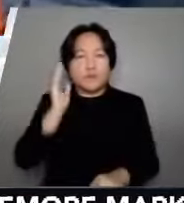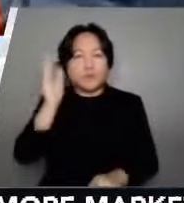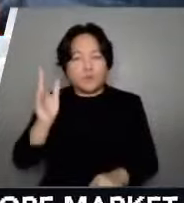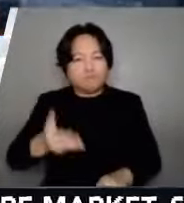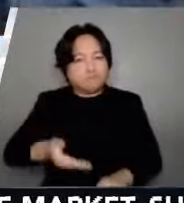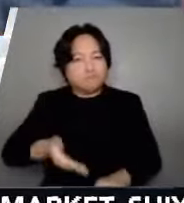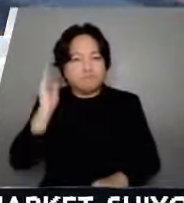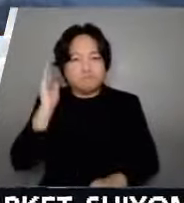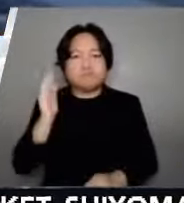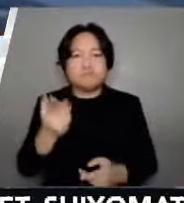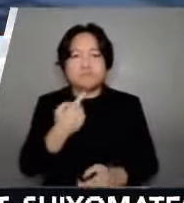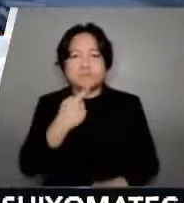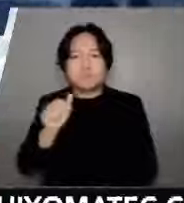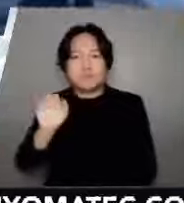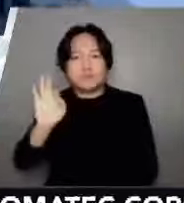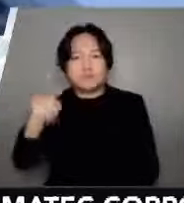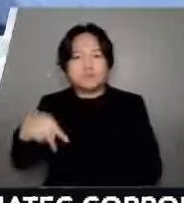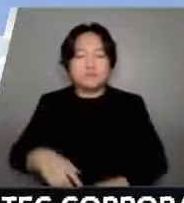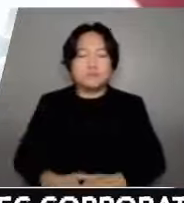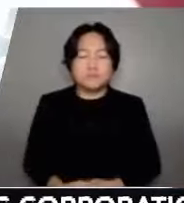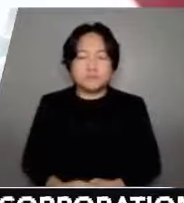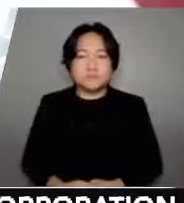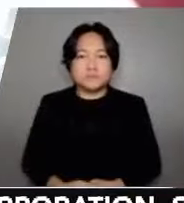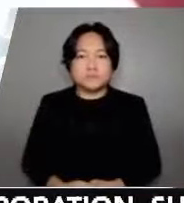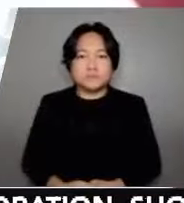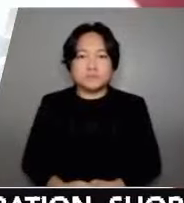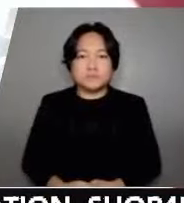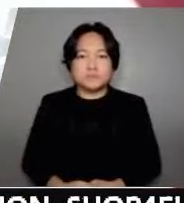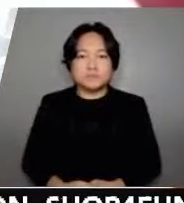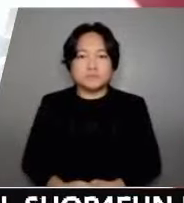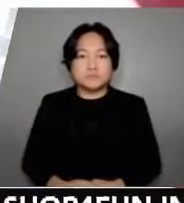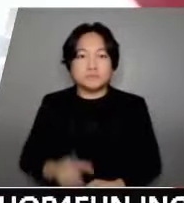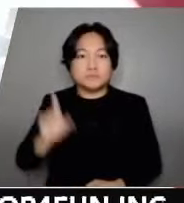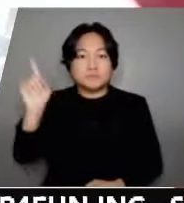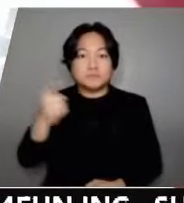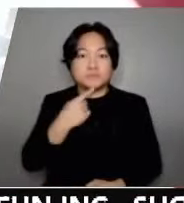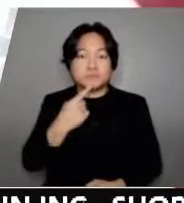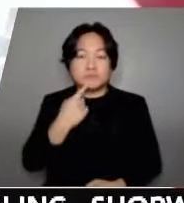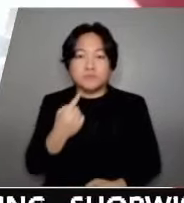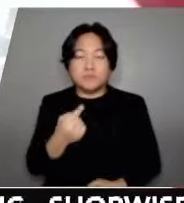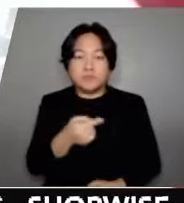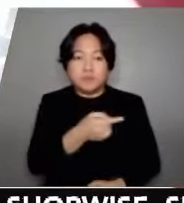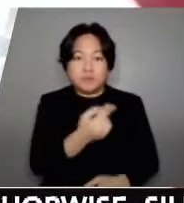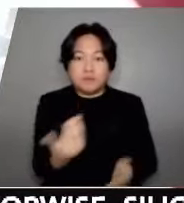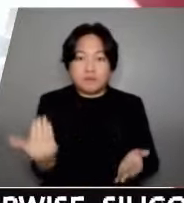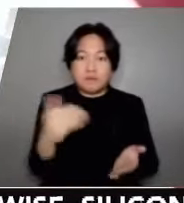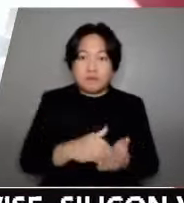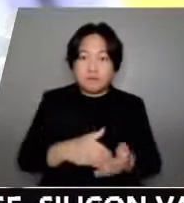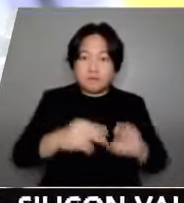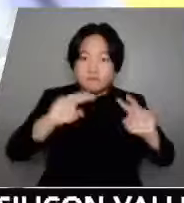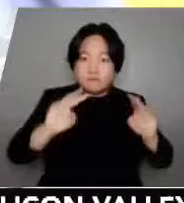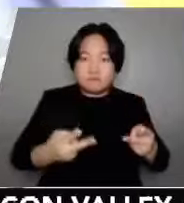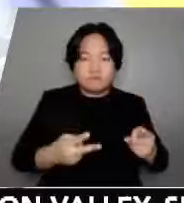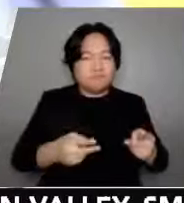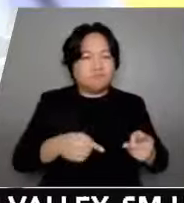sa AFP. Hindi tayo papayag na gawin ulit sa atin yan. Hindi pwede yun.